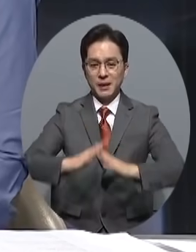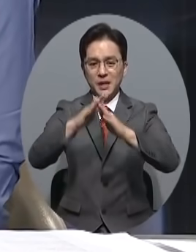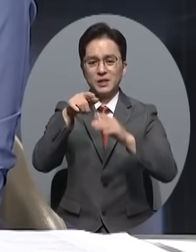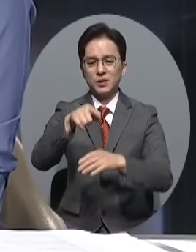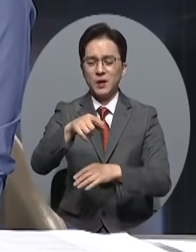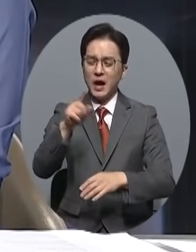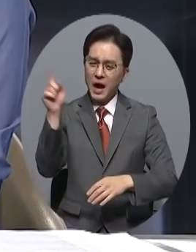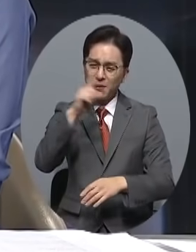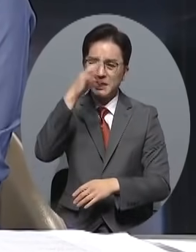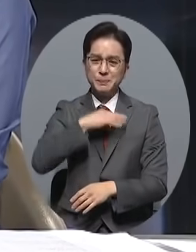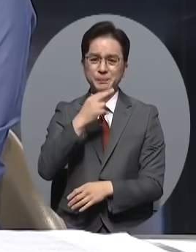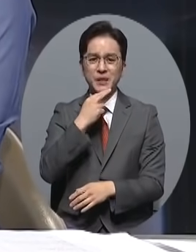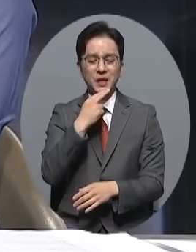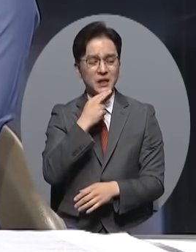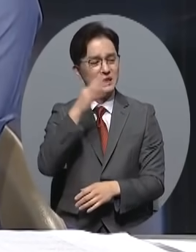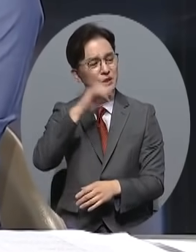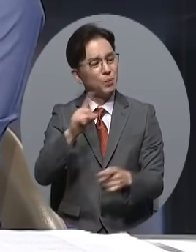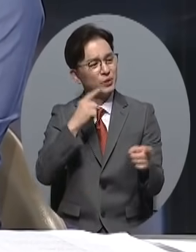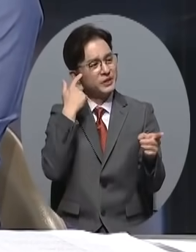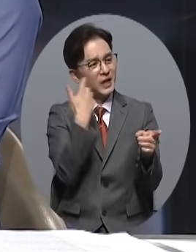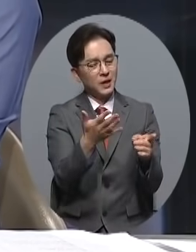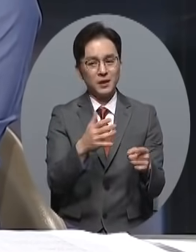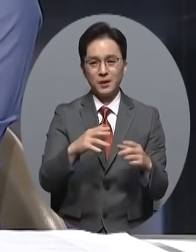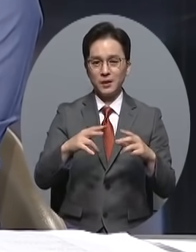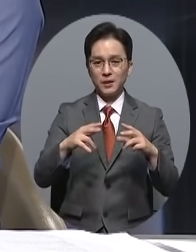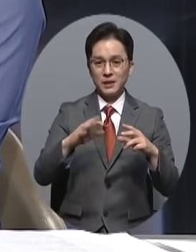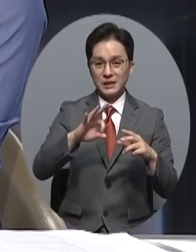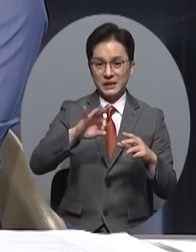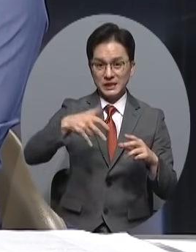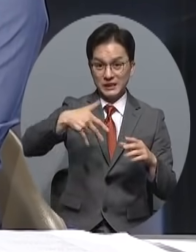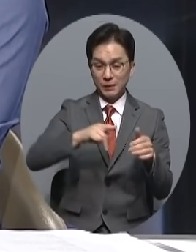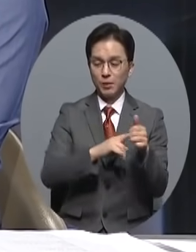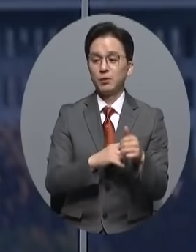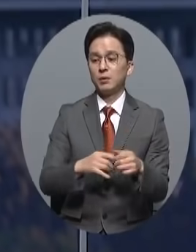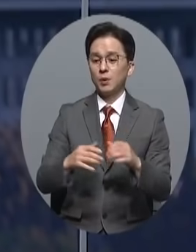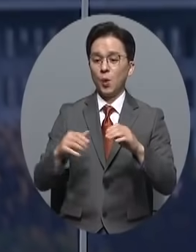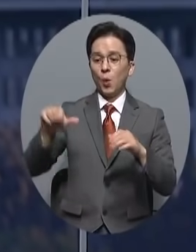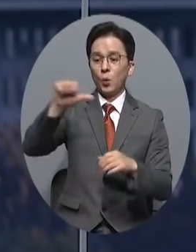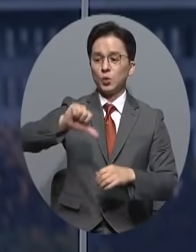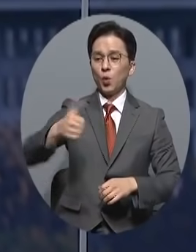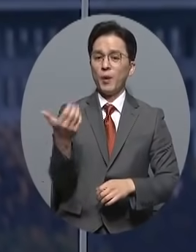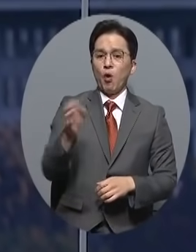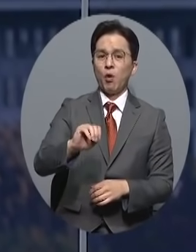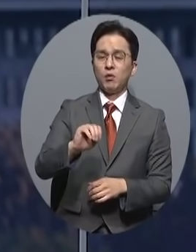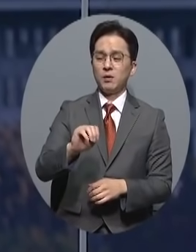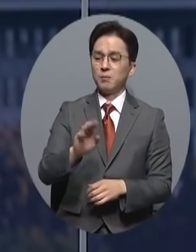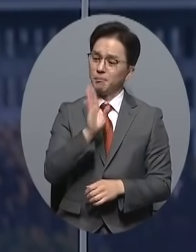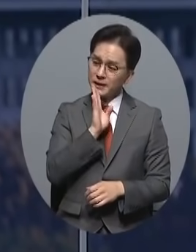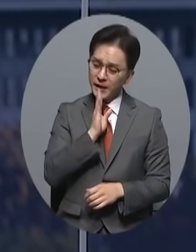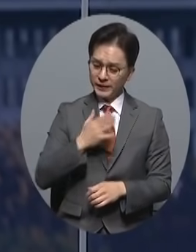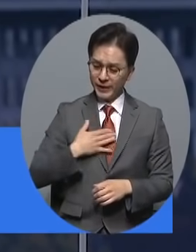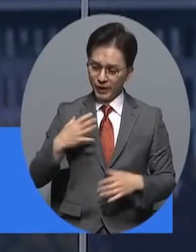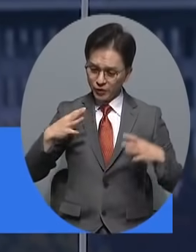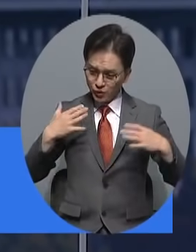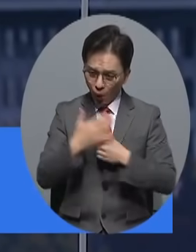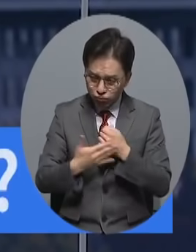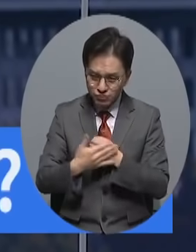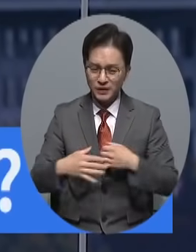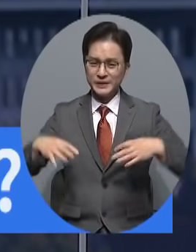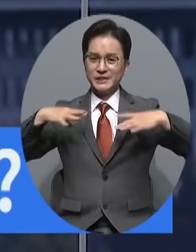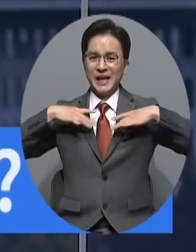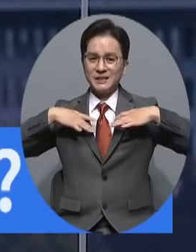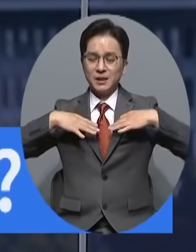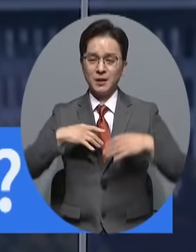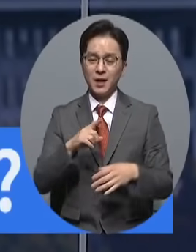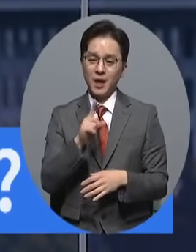계속 강조를 했는데 그 해명 어떻게 들으셨나요? 이 지사의 해명의 끝은 언제나 시작과 끝은 성남시가 5,500억 환수했기 때문에